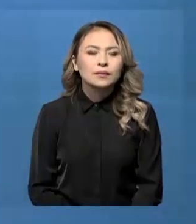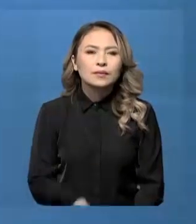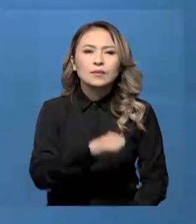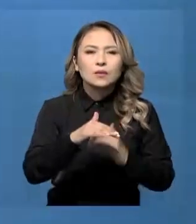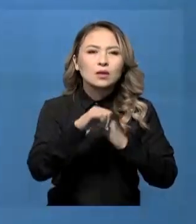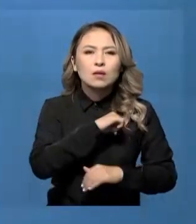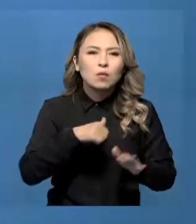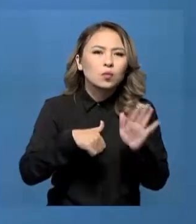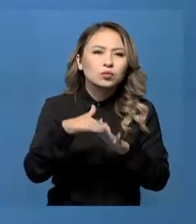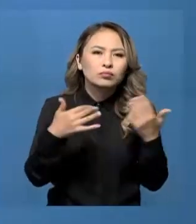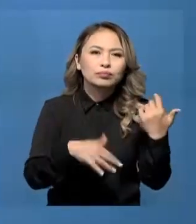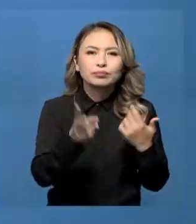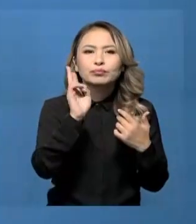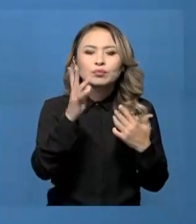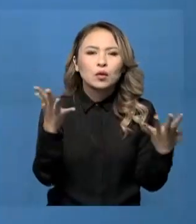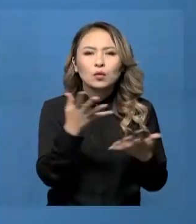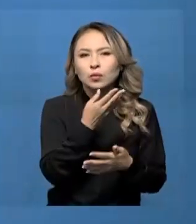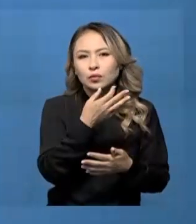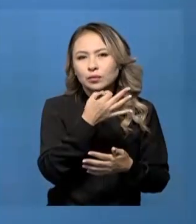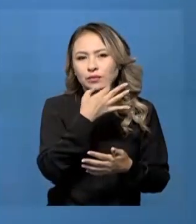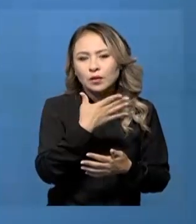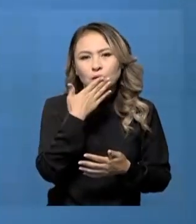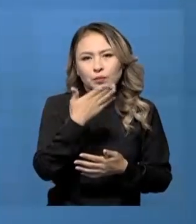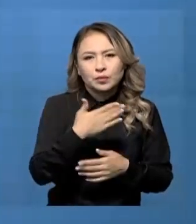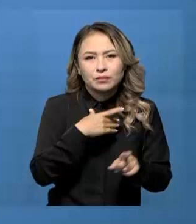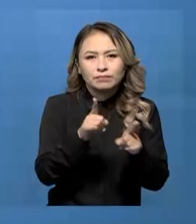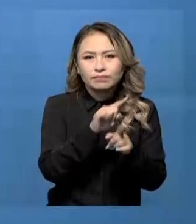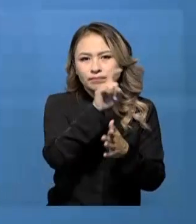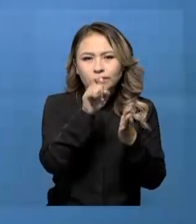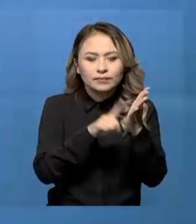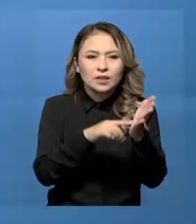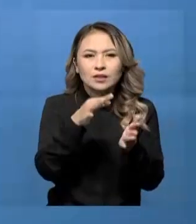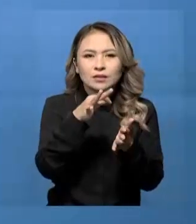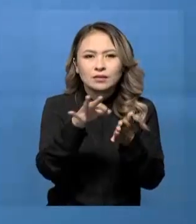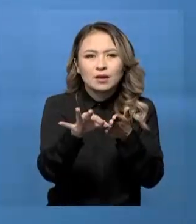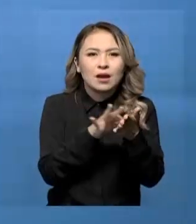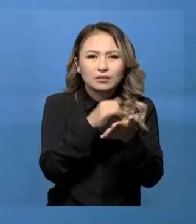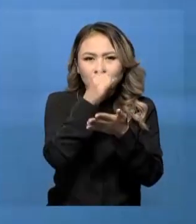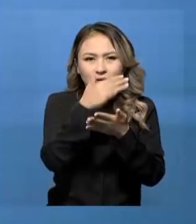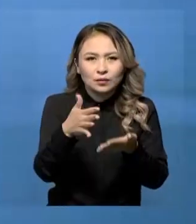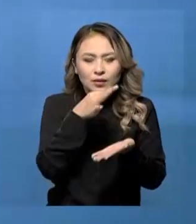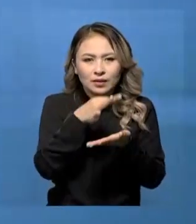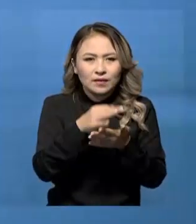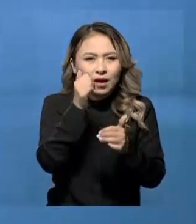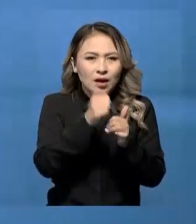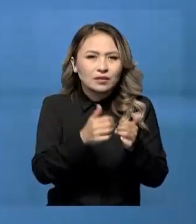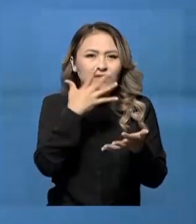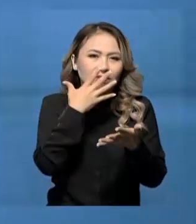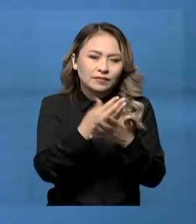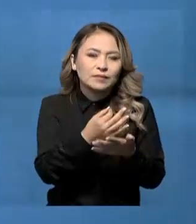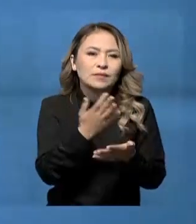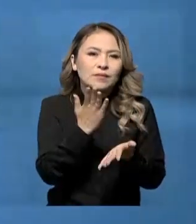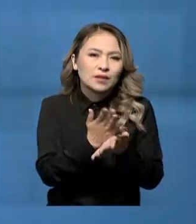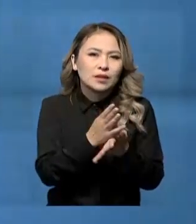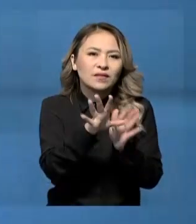Елдегі үздік домбырашы кім? Қай күйді ұйып тыңдайсыз? Бұл сұрақтарға бірден жауап беру оңайға соқпасаңық, себебі әркімнің өзіндік талғамы